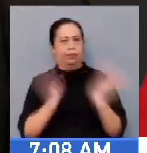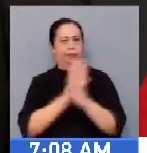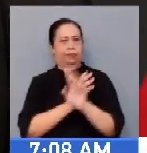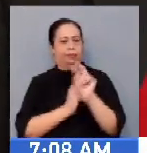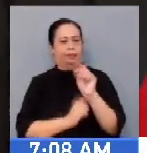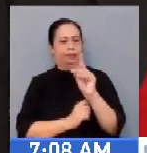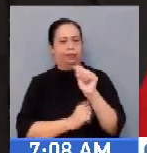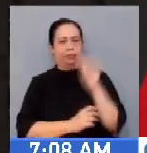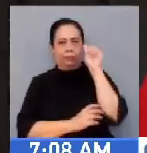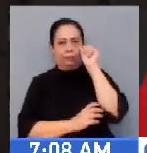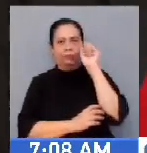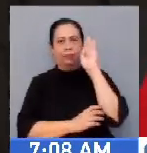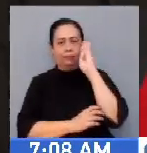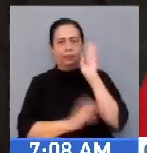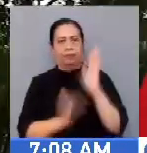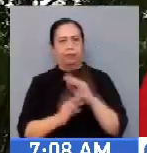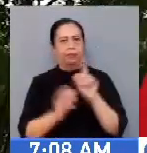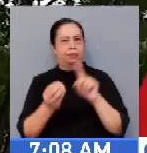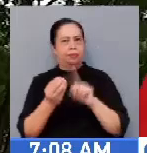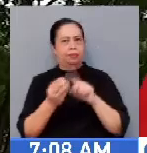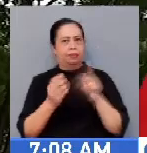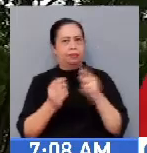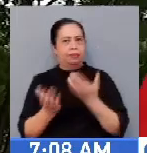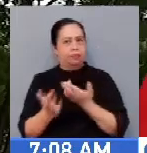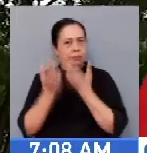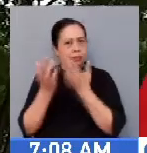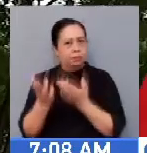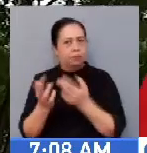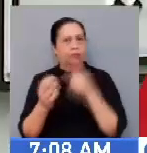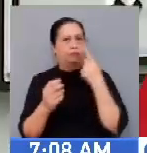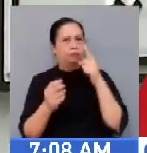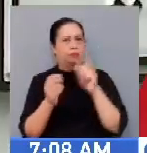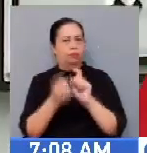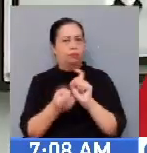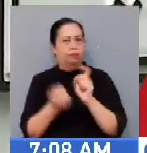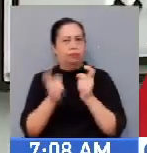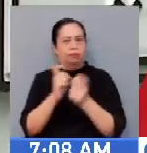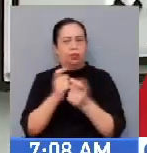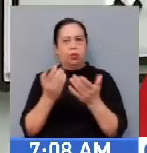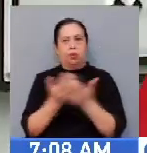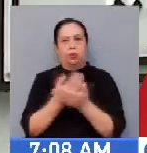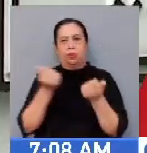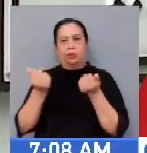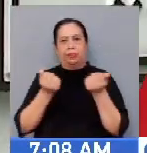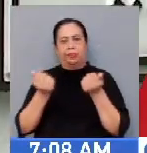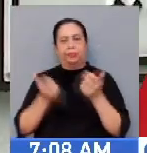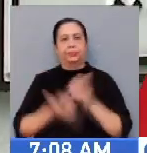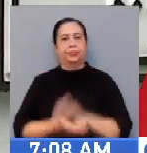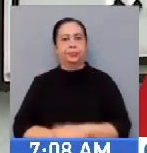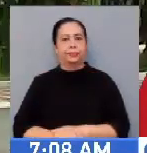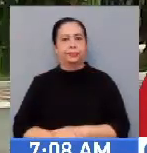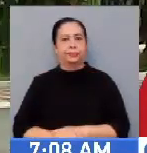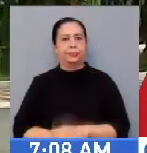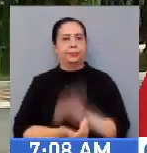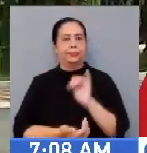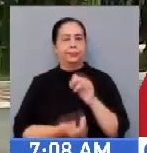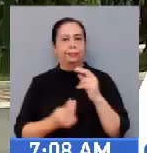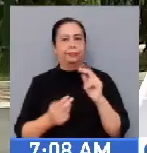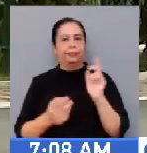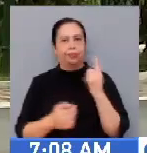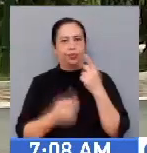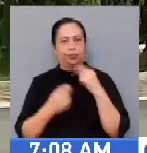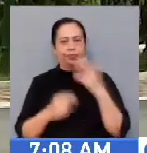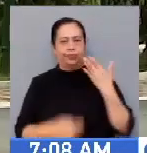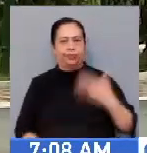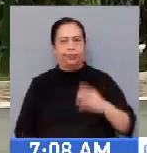Balisacan kaugnay ng kanyang mga rekomendasyon para sa transisyon ng bagong administrasyon. Yan ang unang balita. Bernadette Reyes,